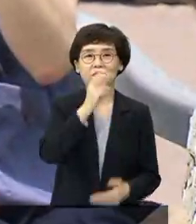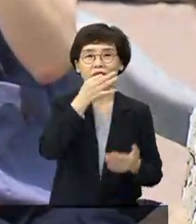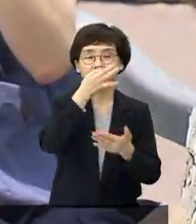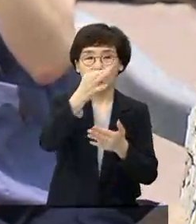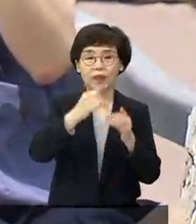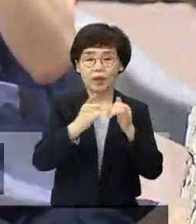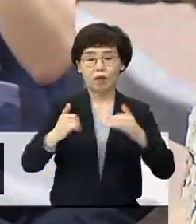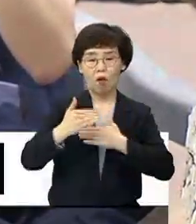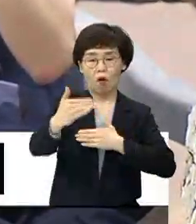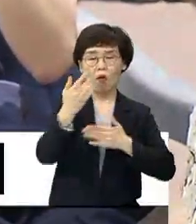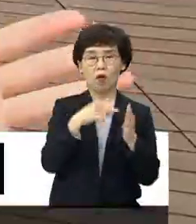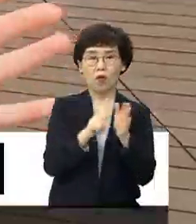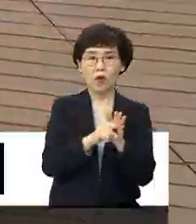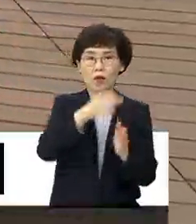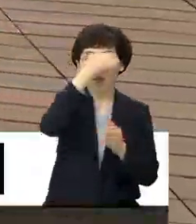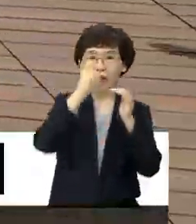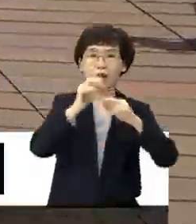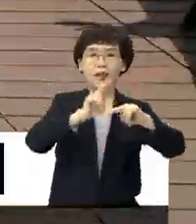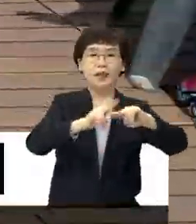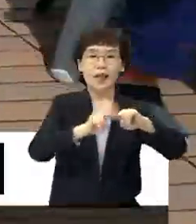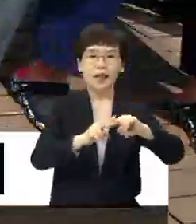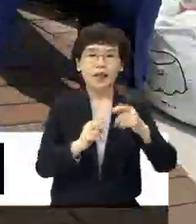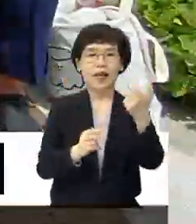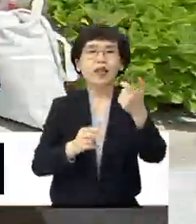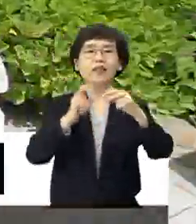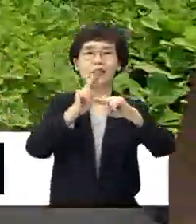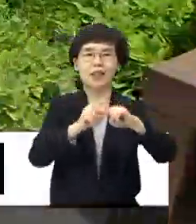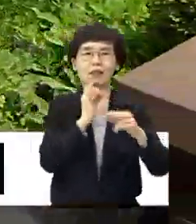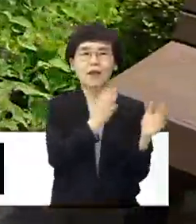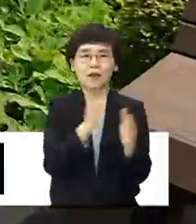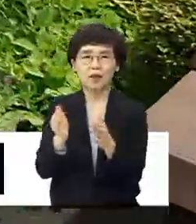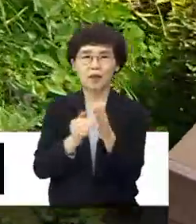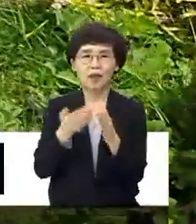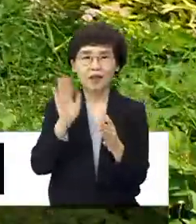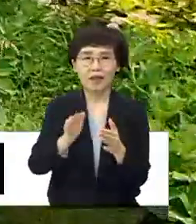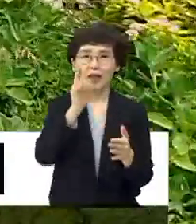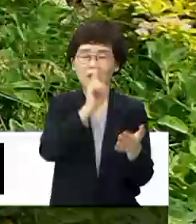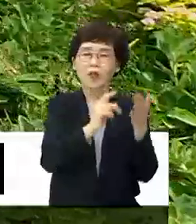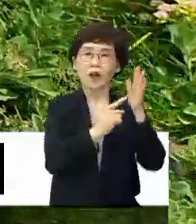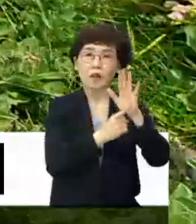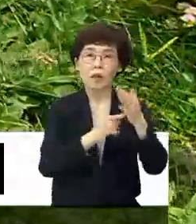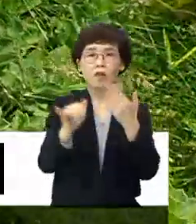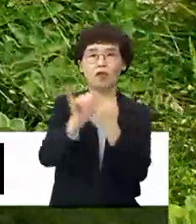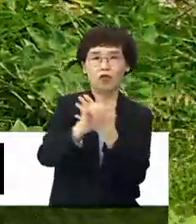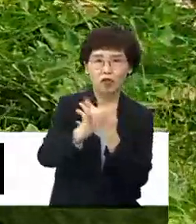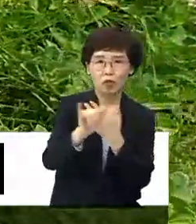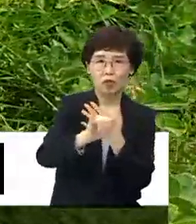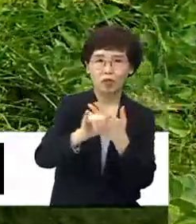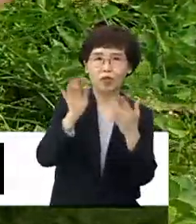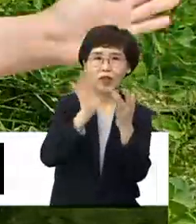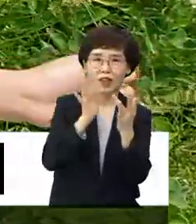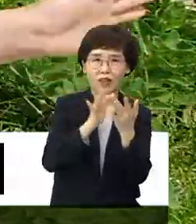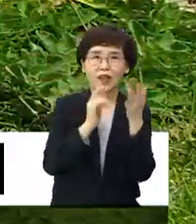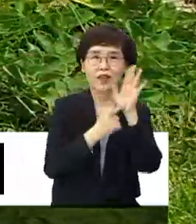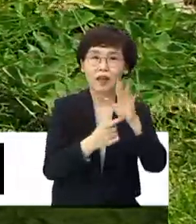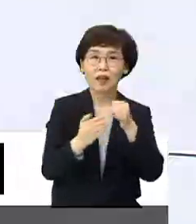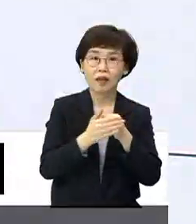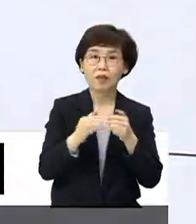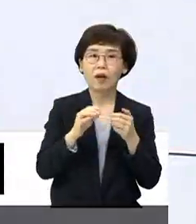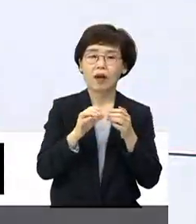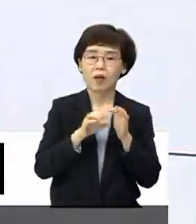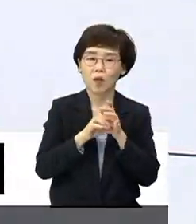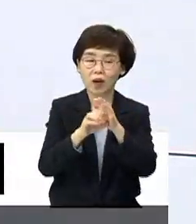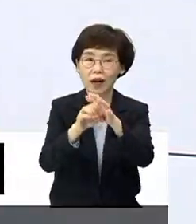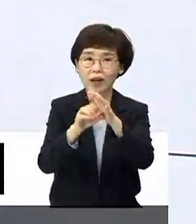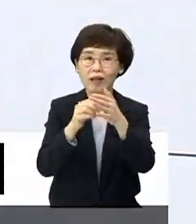사회적 거리두기를 위해 관람 좌석은 60석만 마련됐지만 공연이 유튜브로 온라인 생중계되면서 코로나19